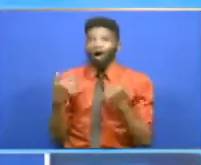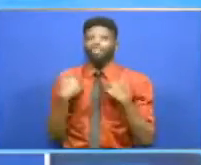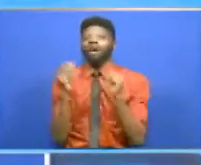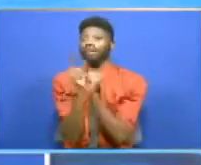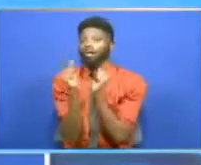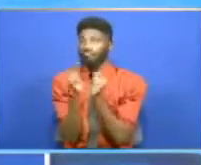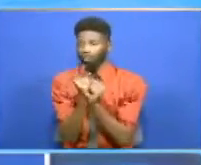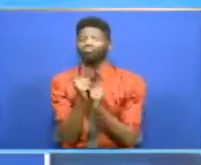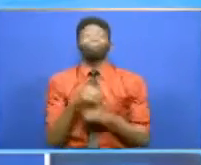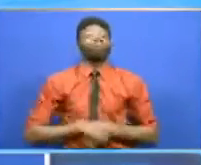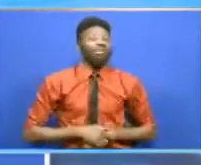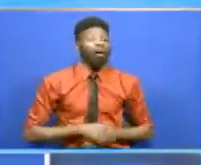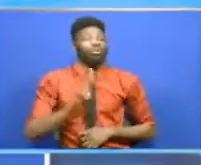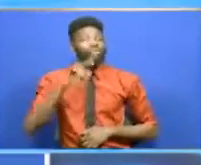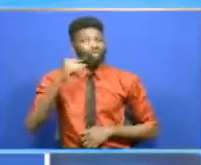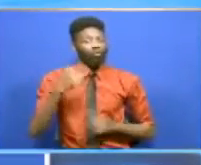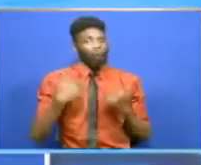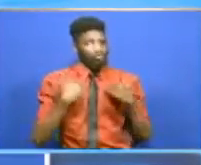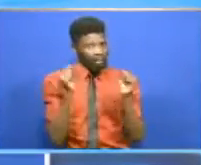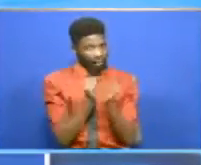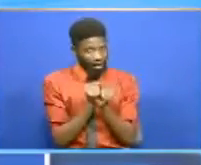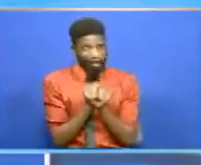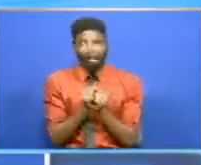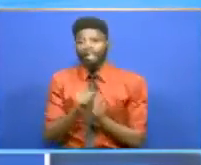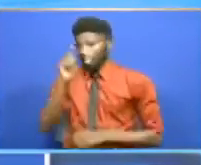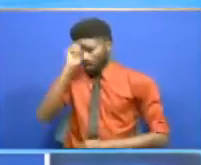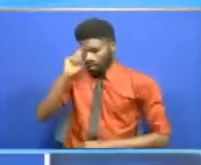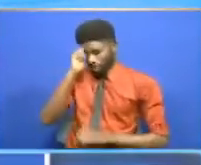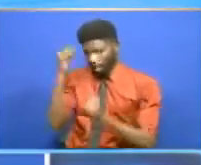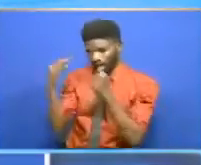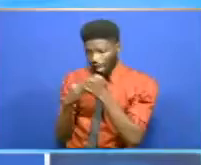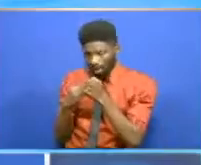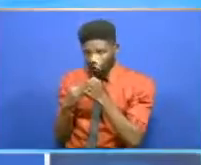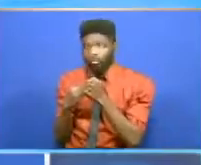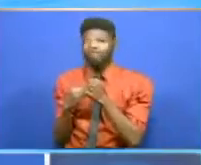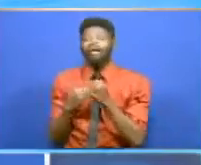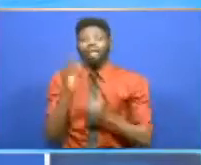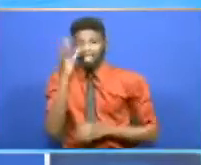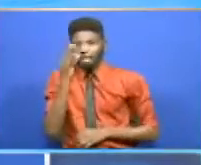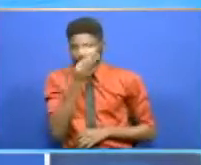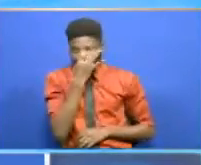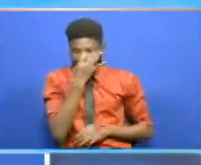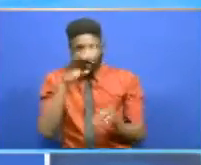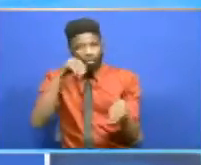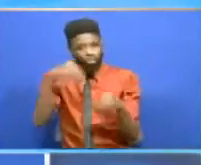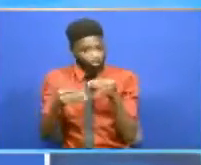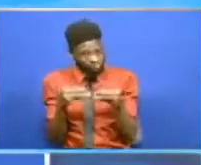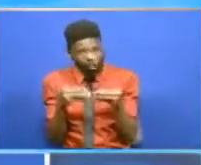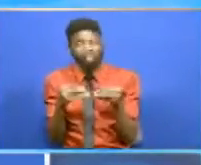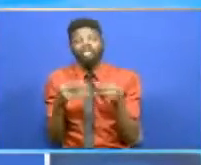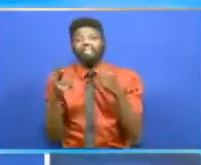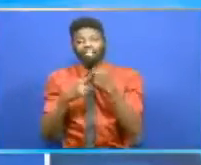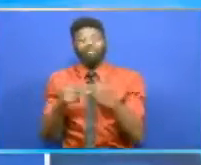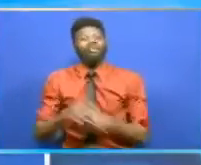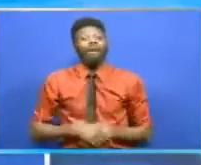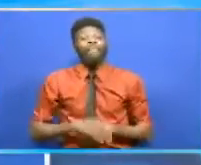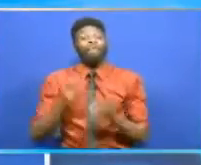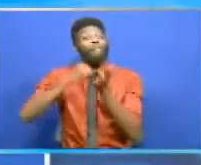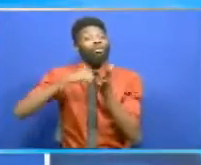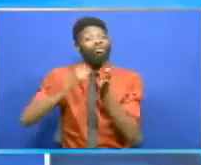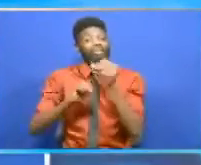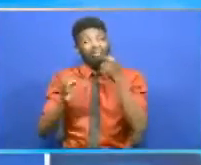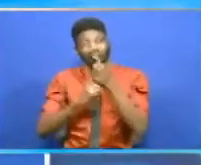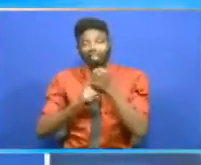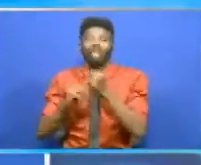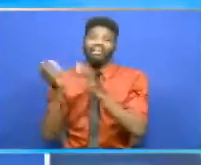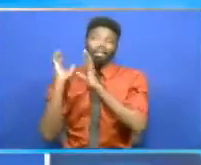cases, Uasin Gishu has 10, Tharaka Nithi 8, Nyeri, Busia 7, Makueni 6, Kilifi